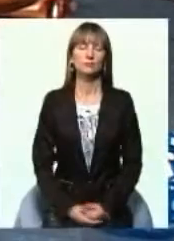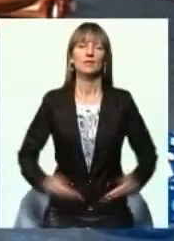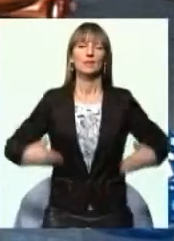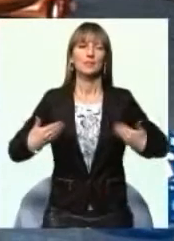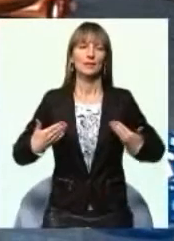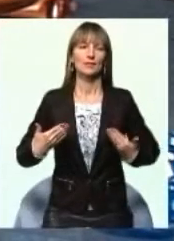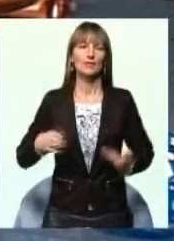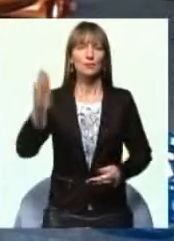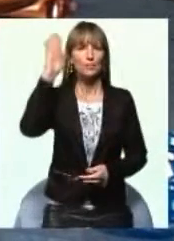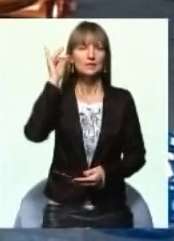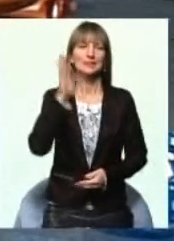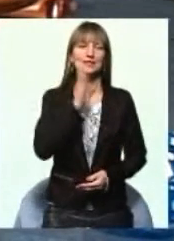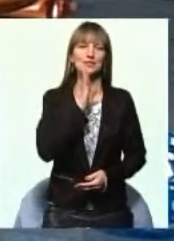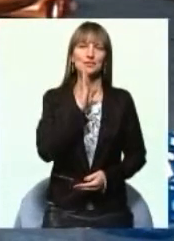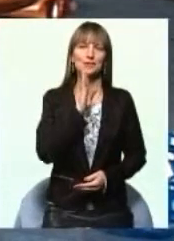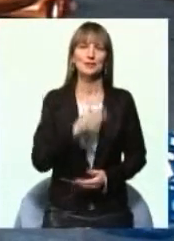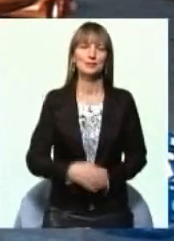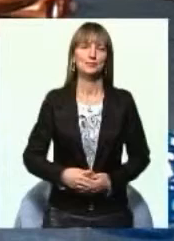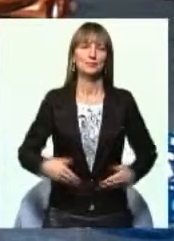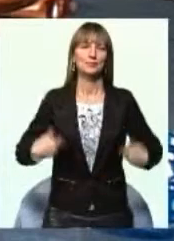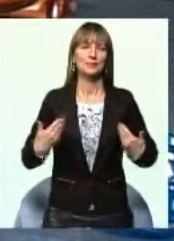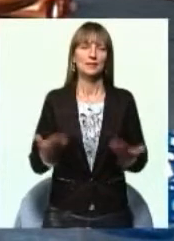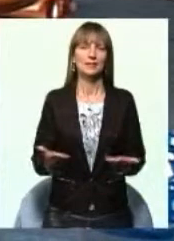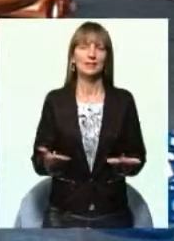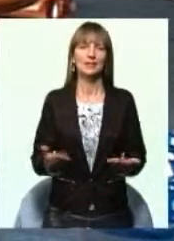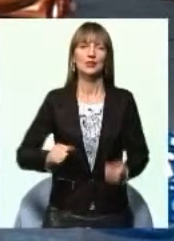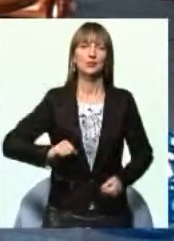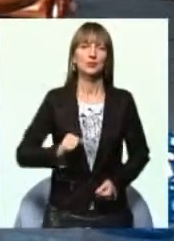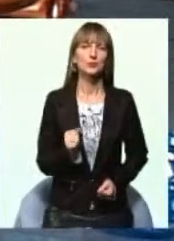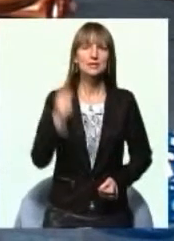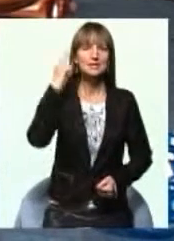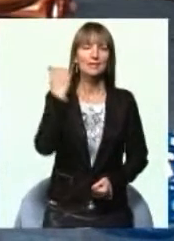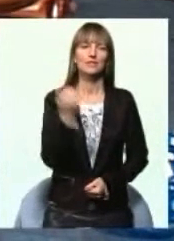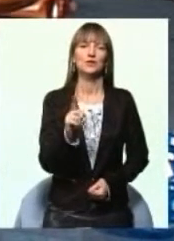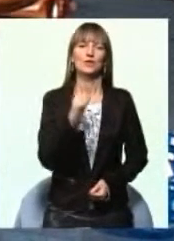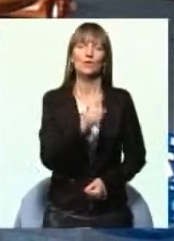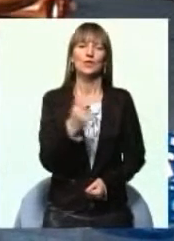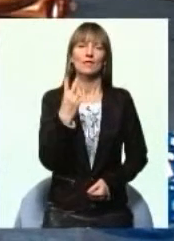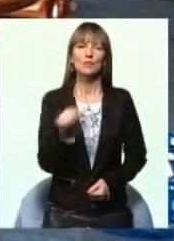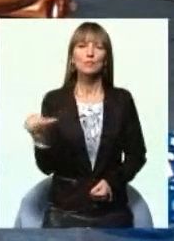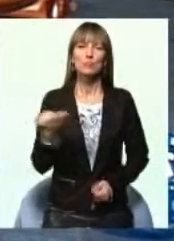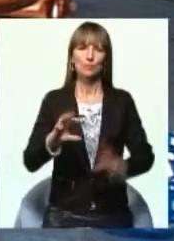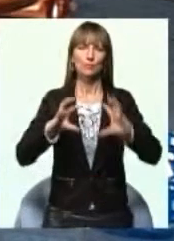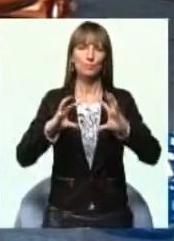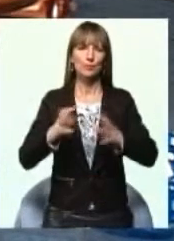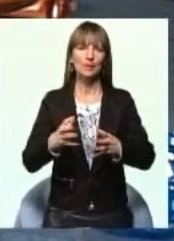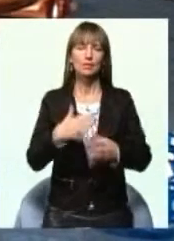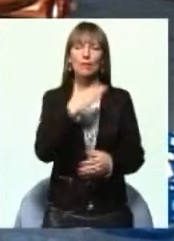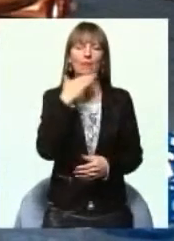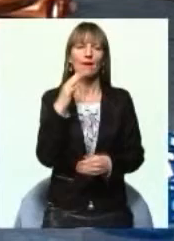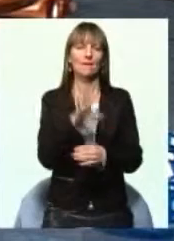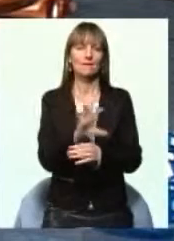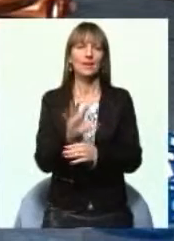Привіт, привіт, привіт, хлопчики та дівчатка. Привіт. Друзі, чи знали ви, що кожні 2 хвилини у світі скільки